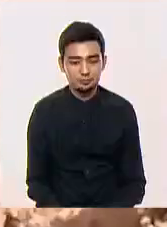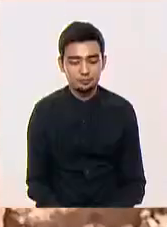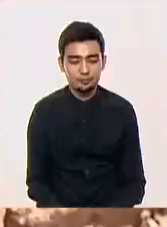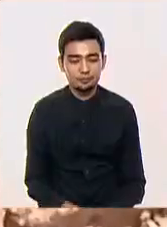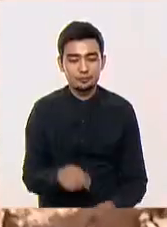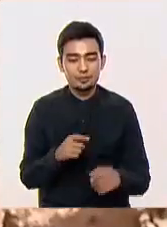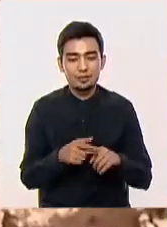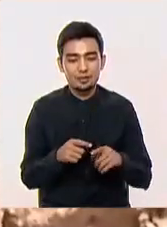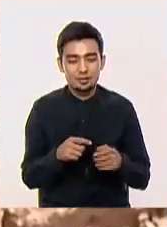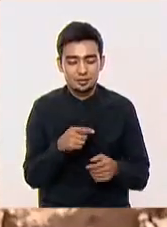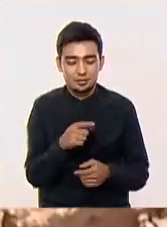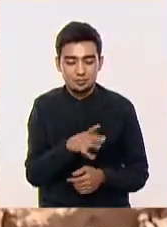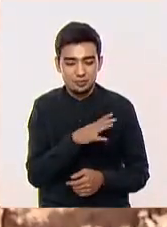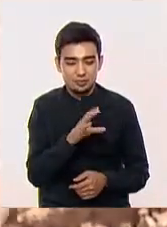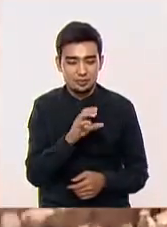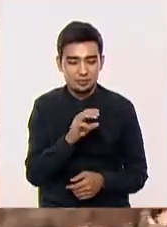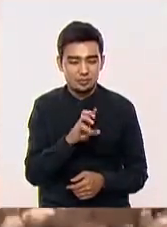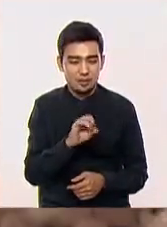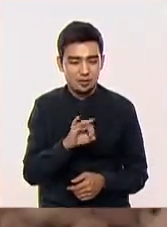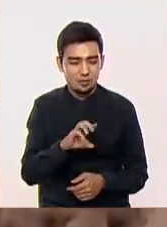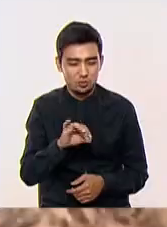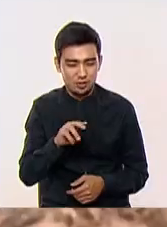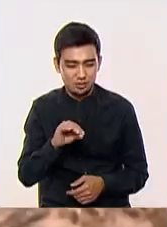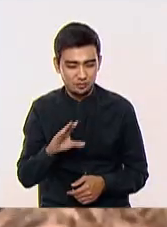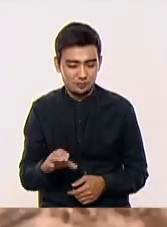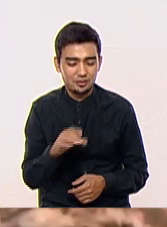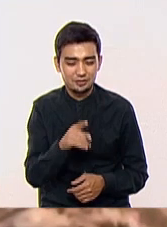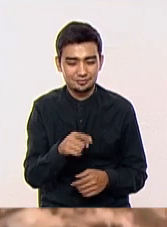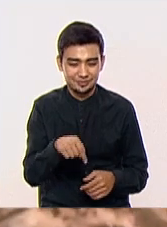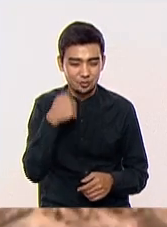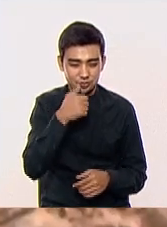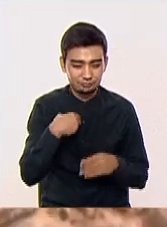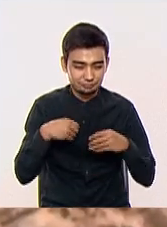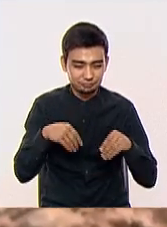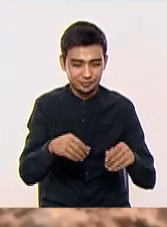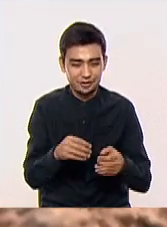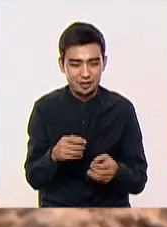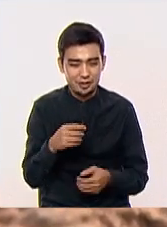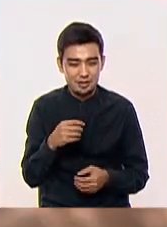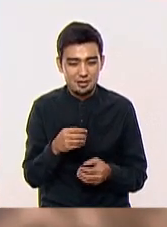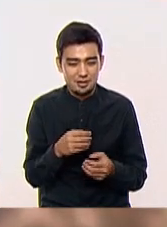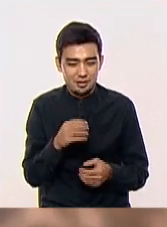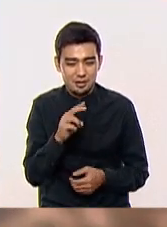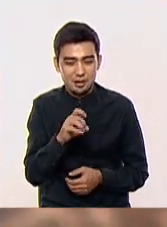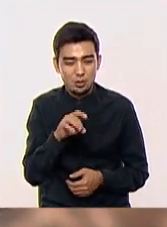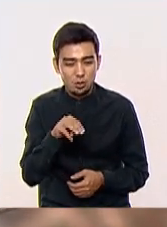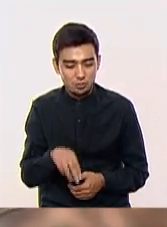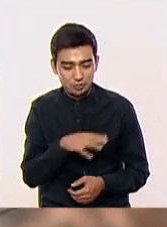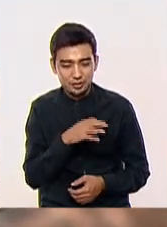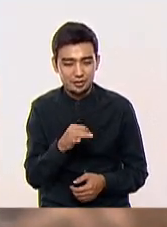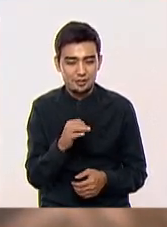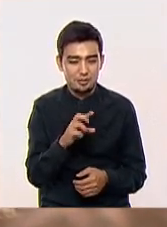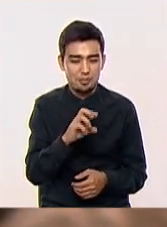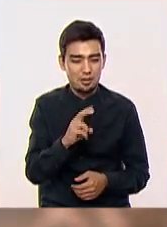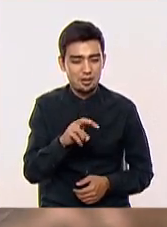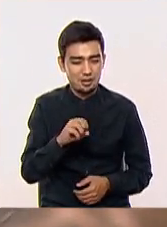Это поле Хикматулла Саид Назаров арендует. В этом году он собрал здесь урожай картофеля. Вторым посевом решил высадить баклажаны. Вложился